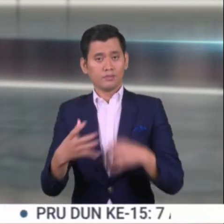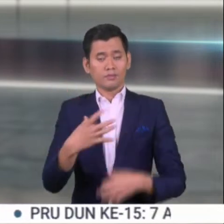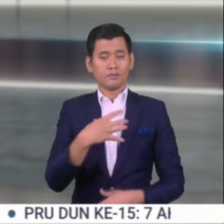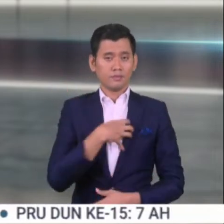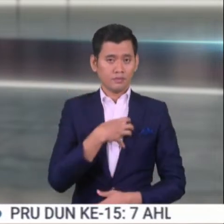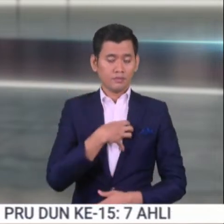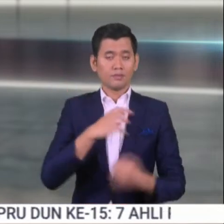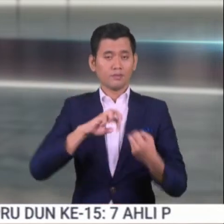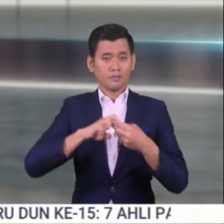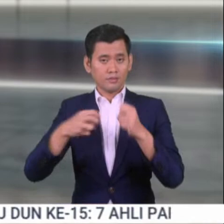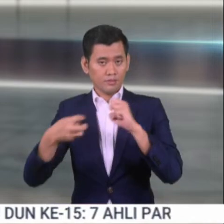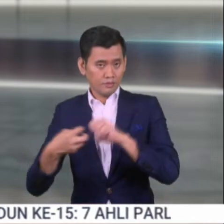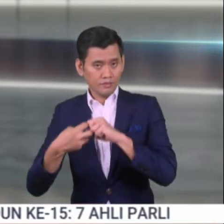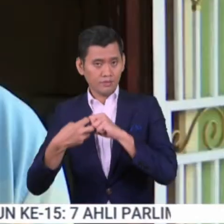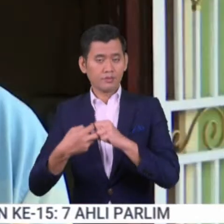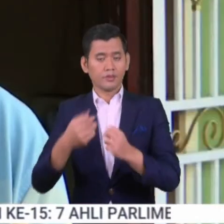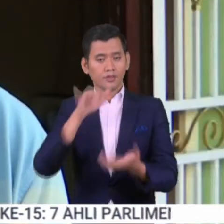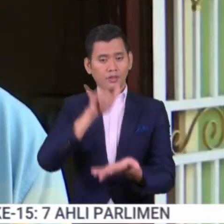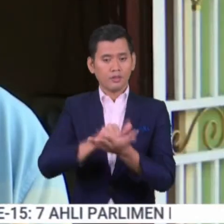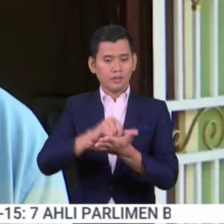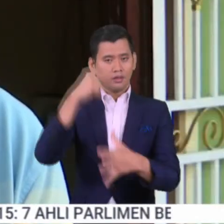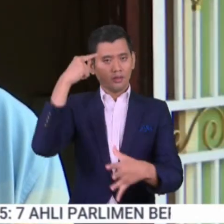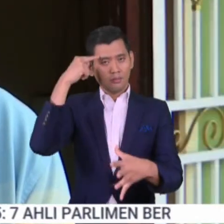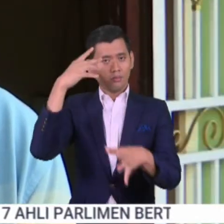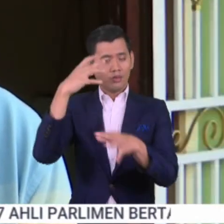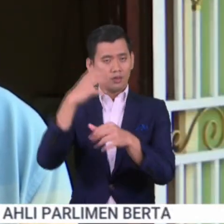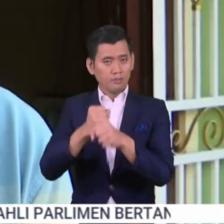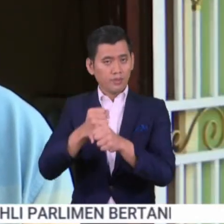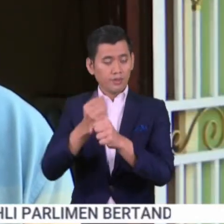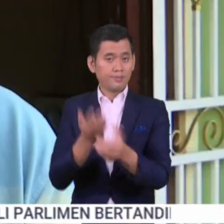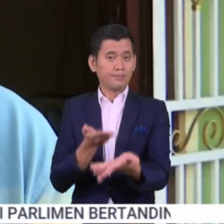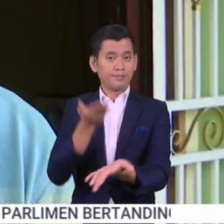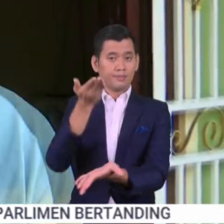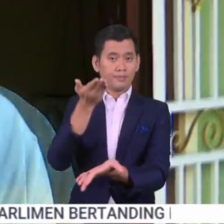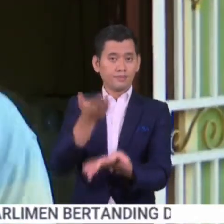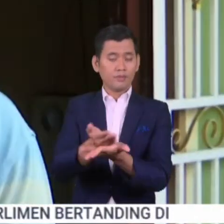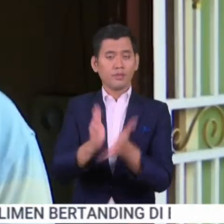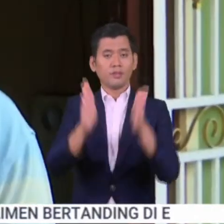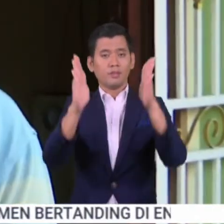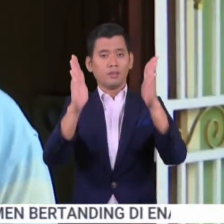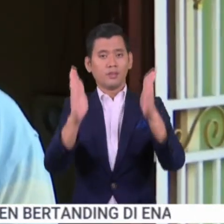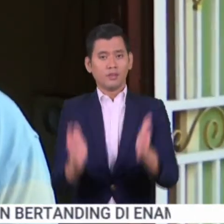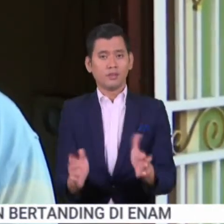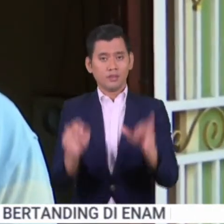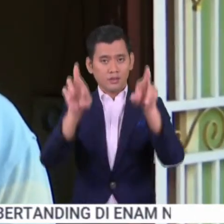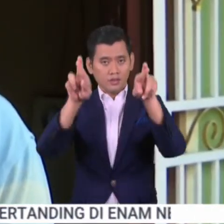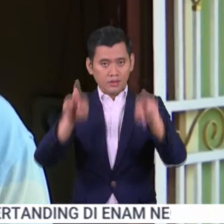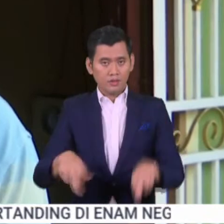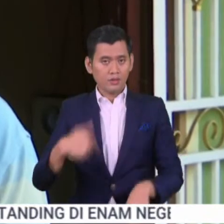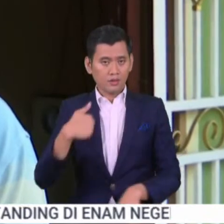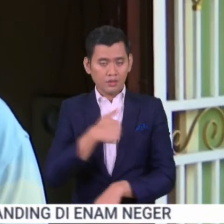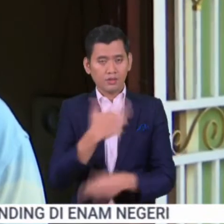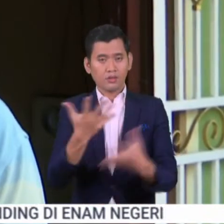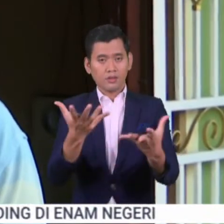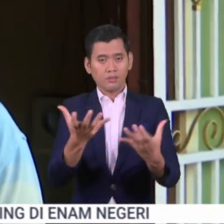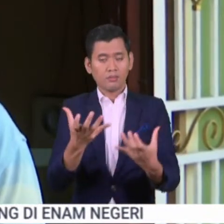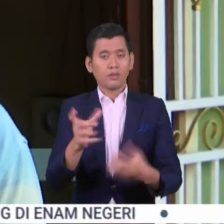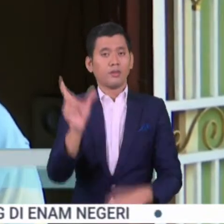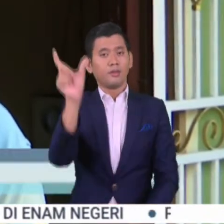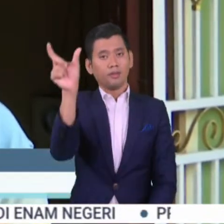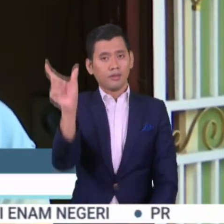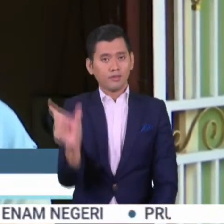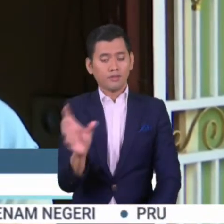yang diutarakan mereka. kami sangat memerlukan